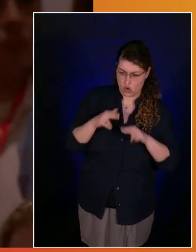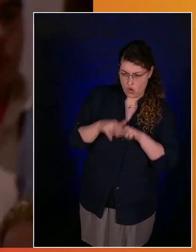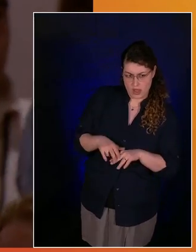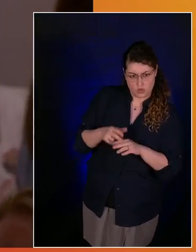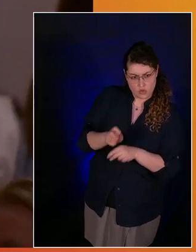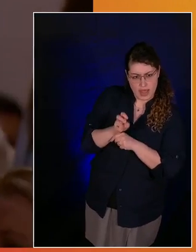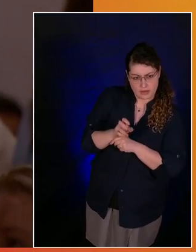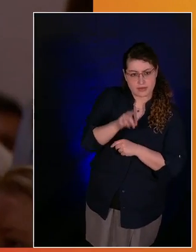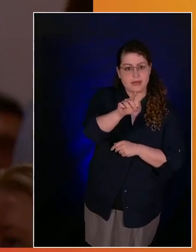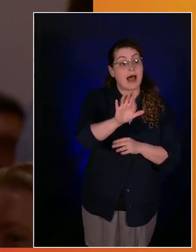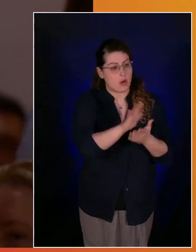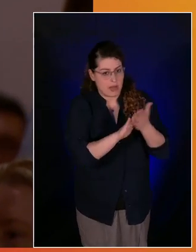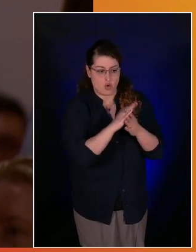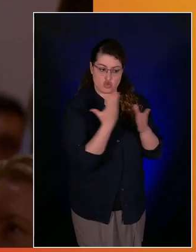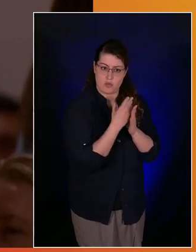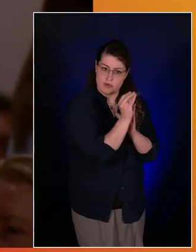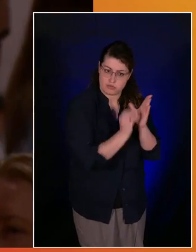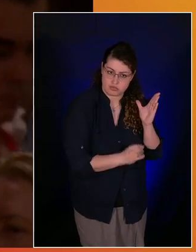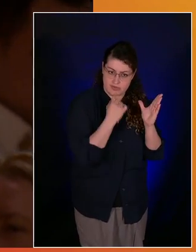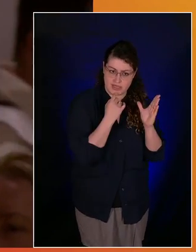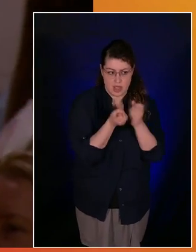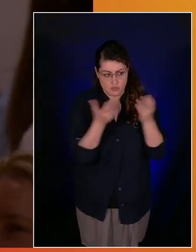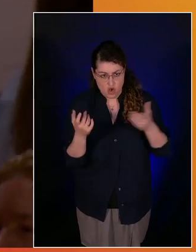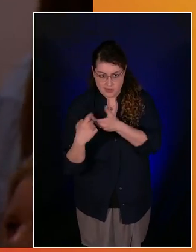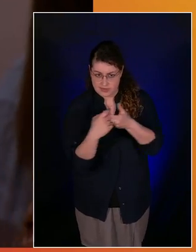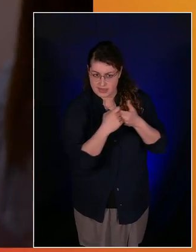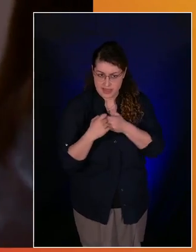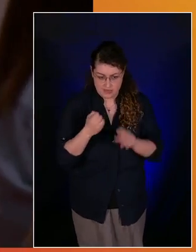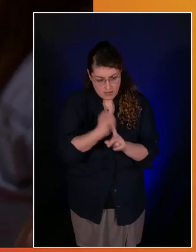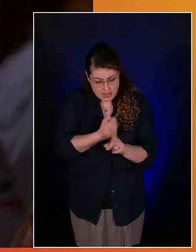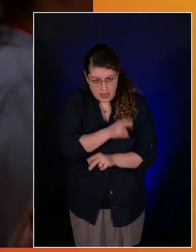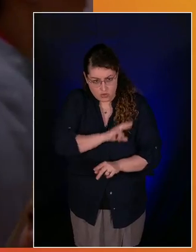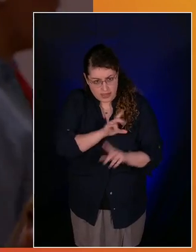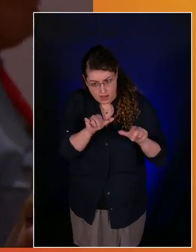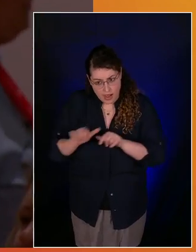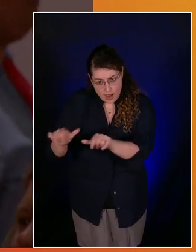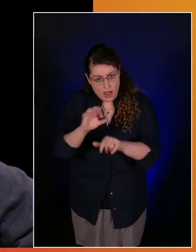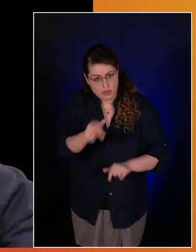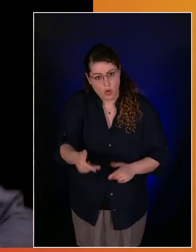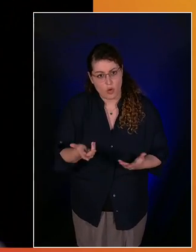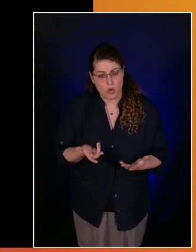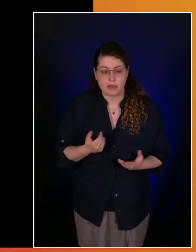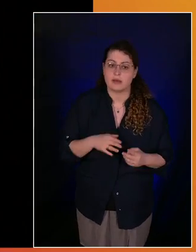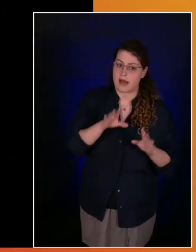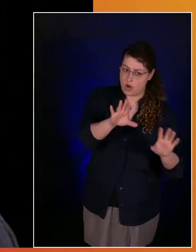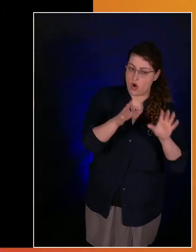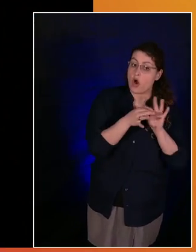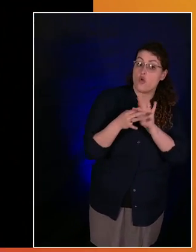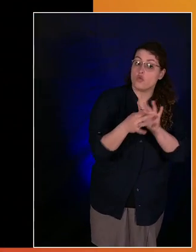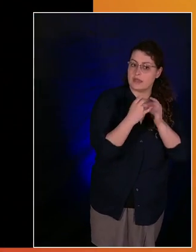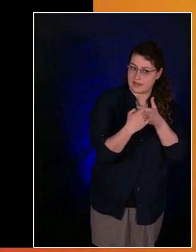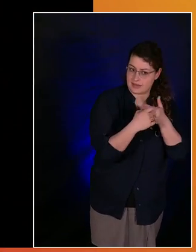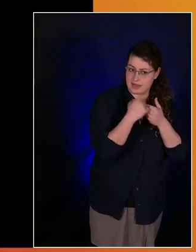est-ce que quand le document a commencé à être rédigé on était en intersyndicale sur la B des retraites mais l'unité syndicale c'est